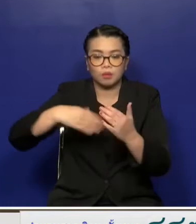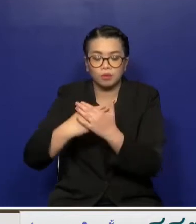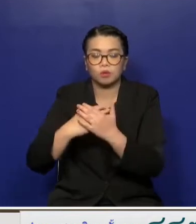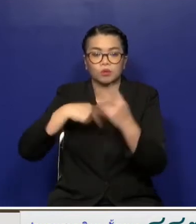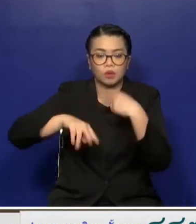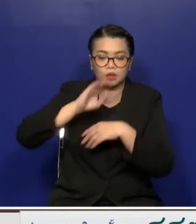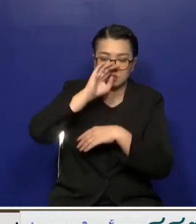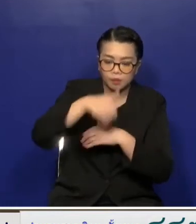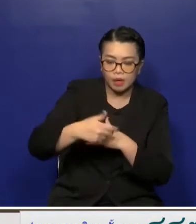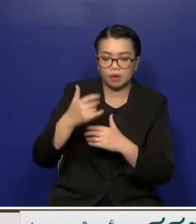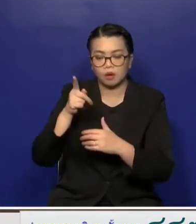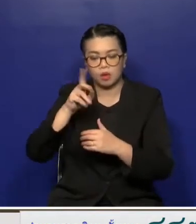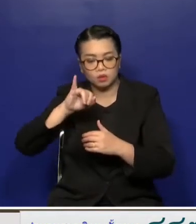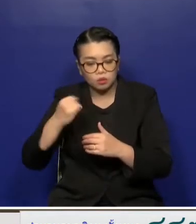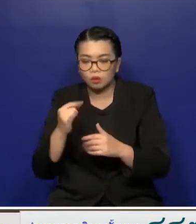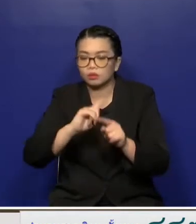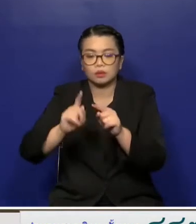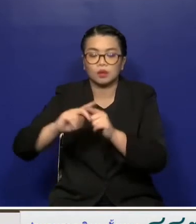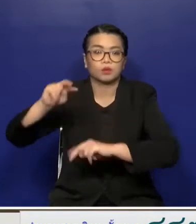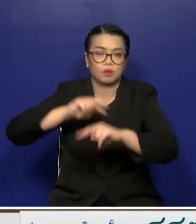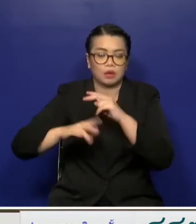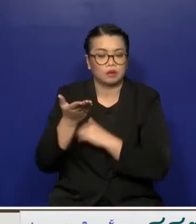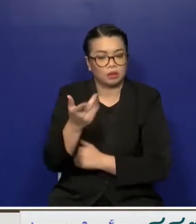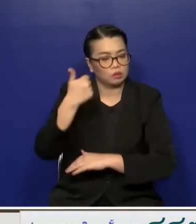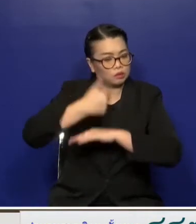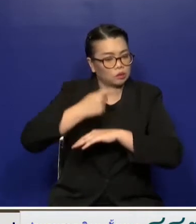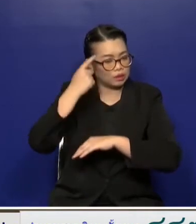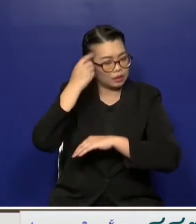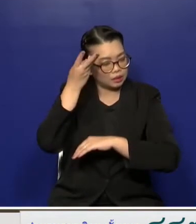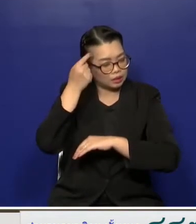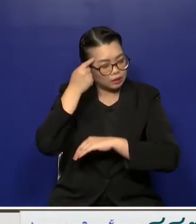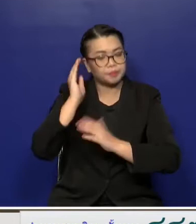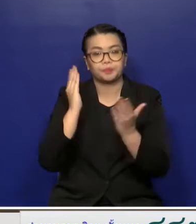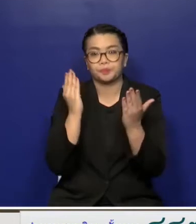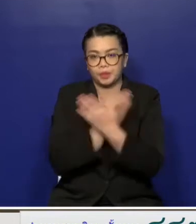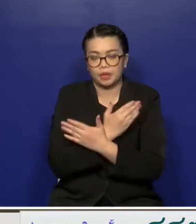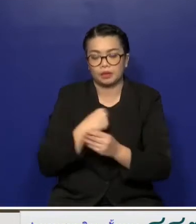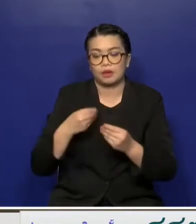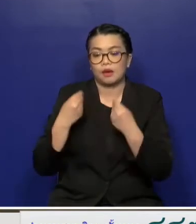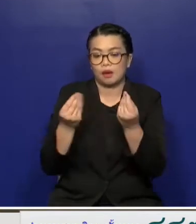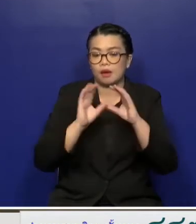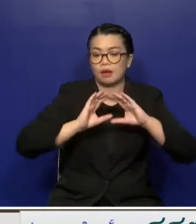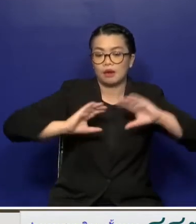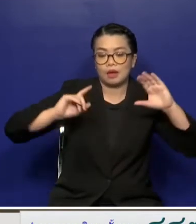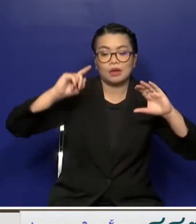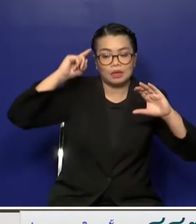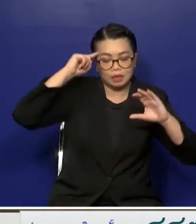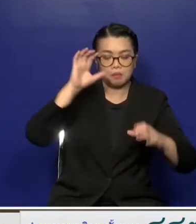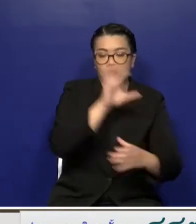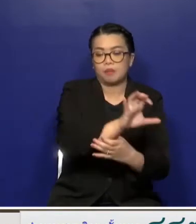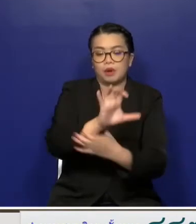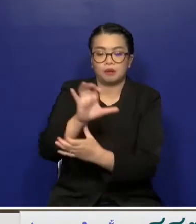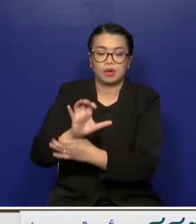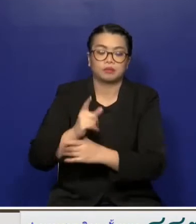ท่านต้องยกเลิกความคิดเปลี่ยนไมด์เซตใหม่ที่ให้รัฐบาลกลางคิดจะควบคุมและกำกับท้